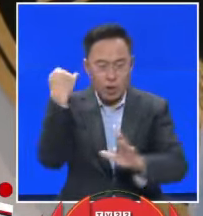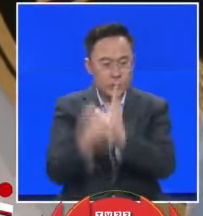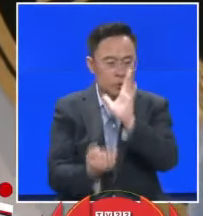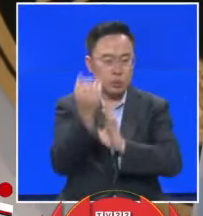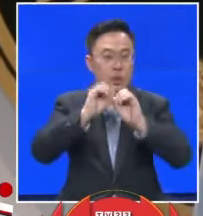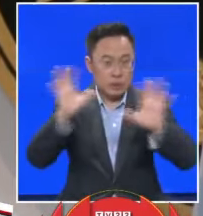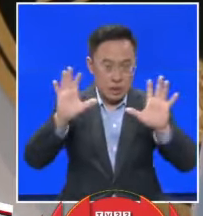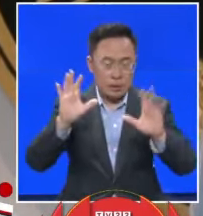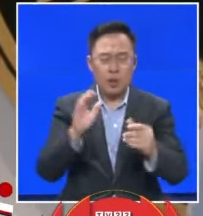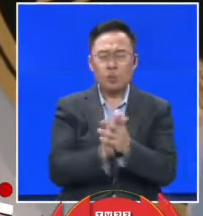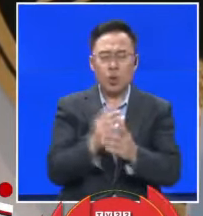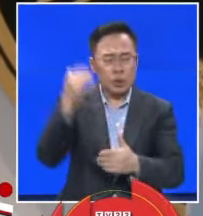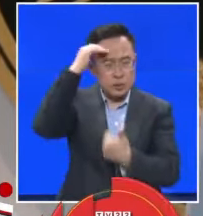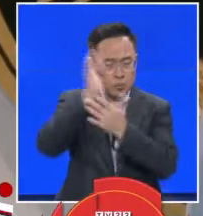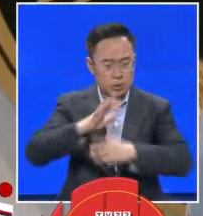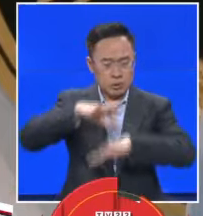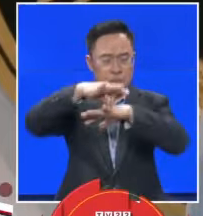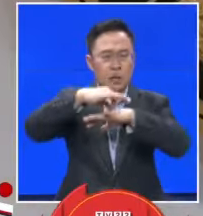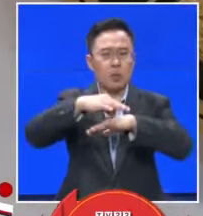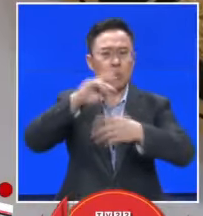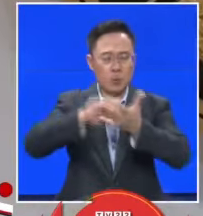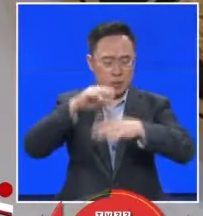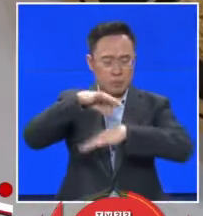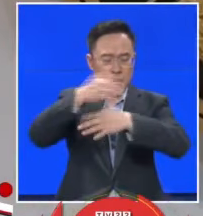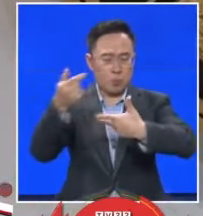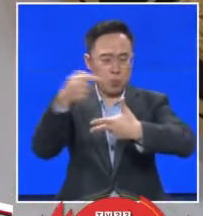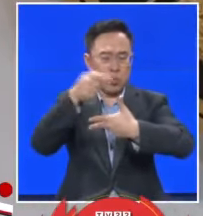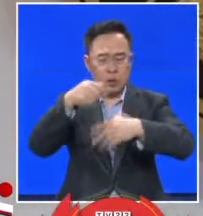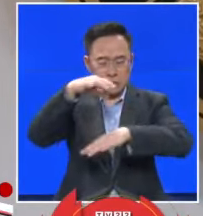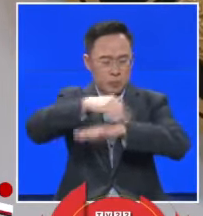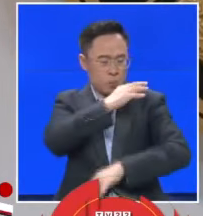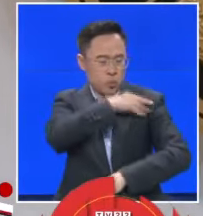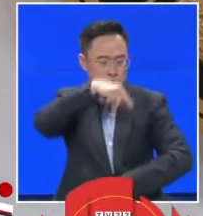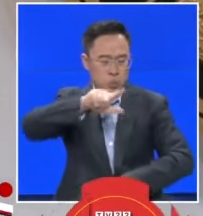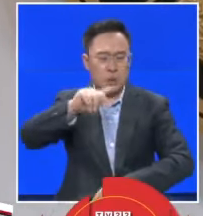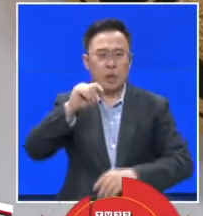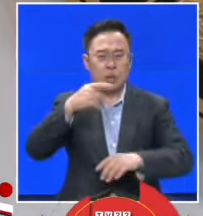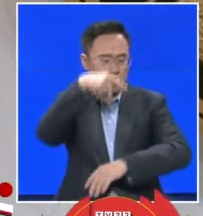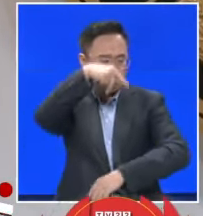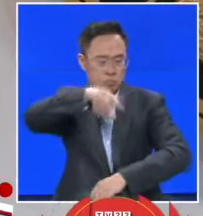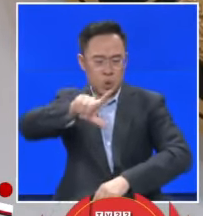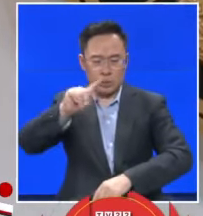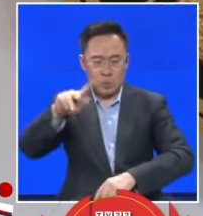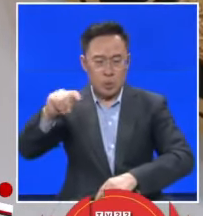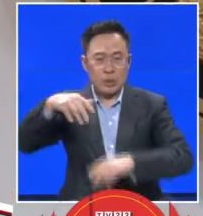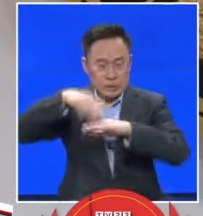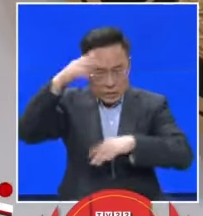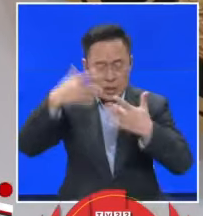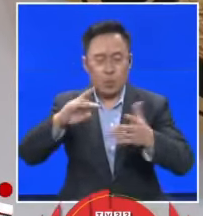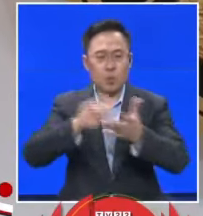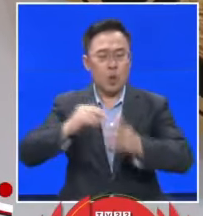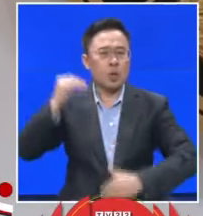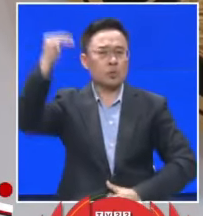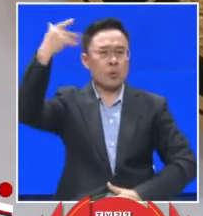จะทราบว่าอะไรควรทำอะไรไม่ควรจะทำนะครับ ทีนี้คุณผู้ชมคะบางจังหวะที่กำลังให้สัมภาษณ์เนี่ยนะคะนักข่าวถามย้ำไปว่าการ